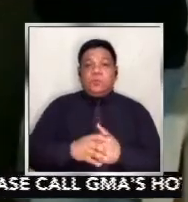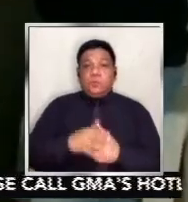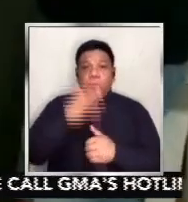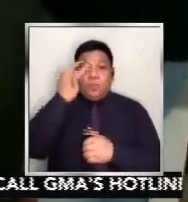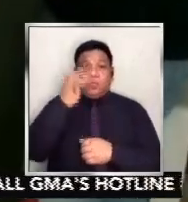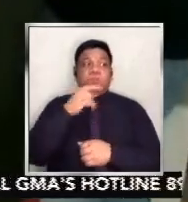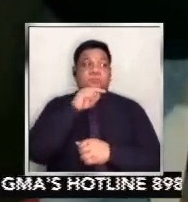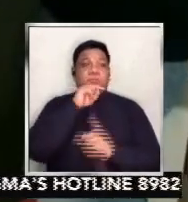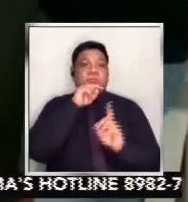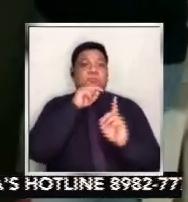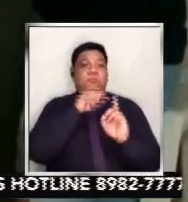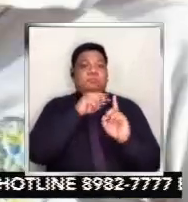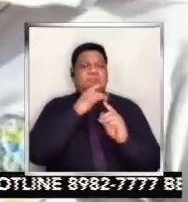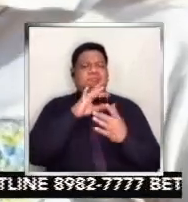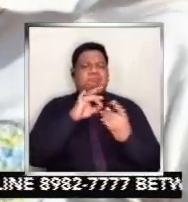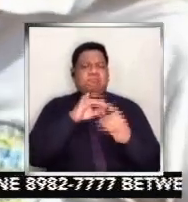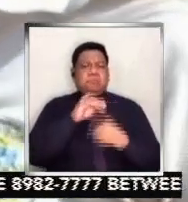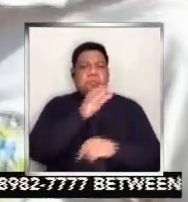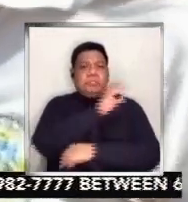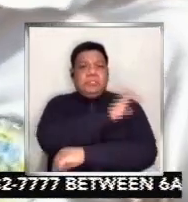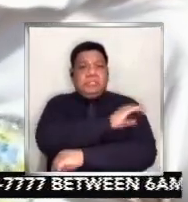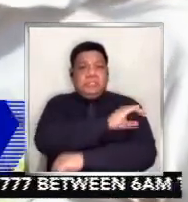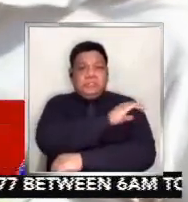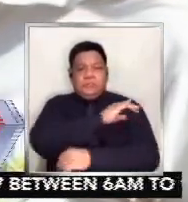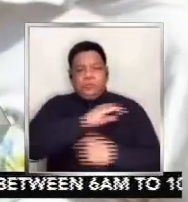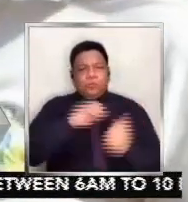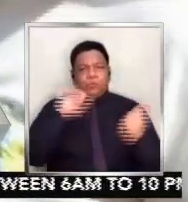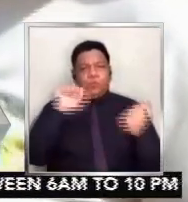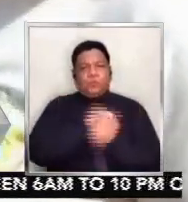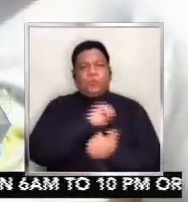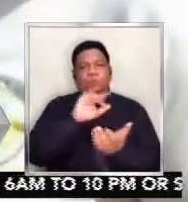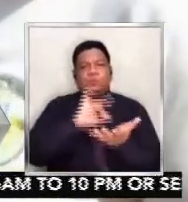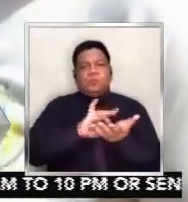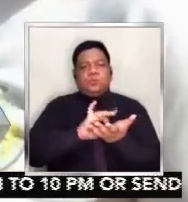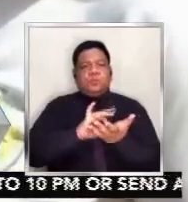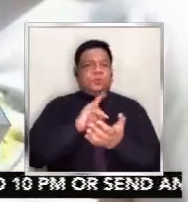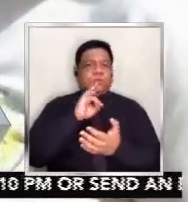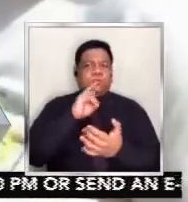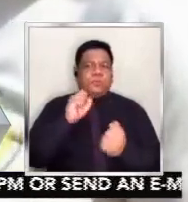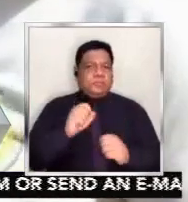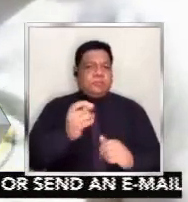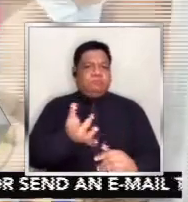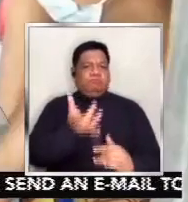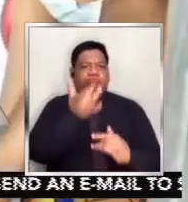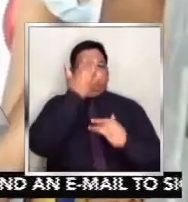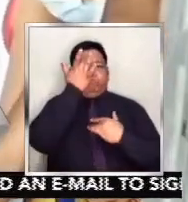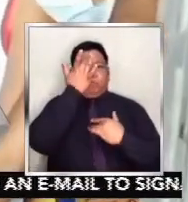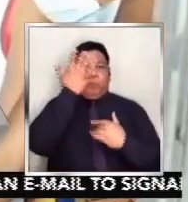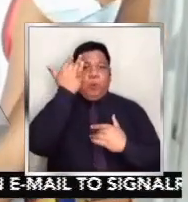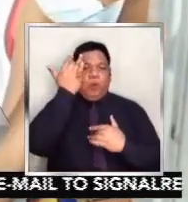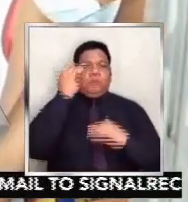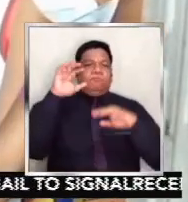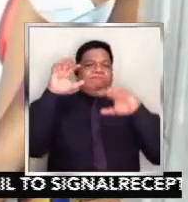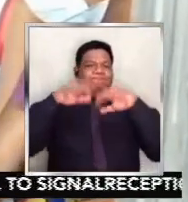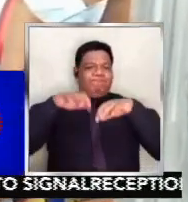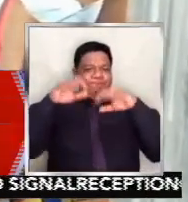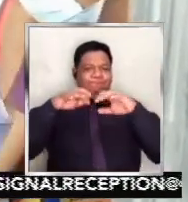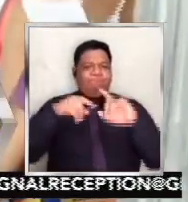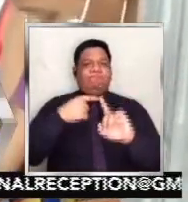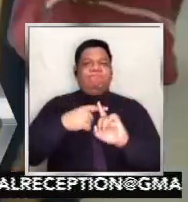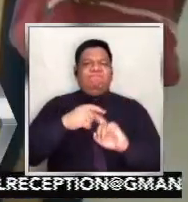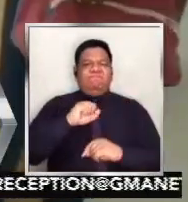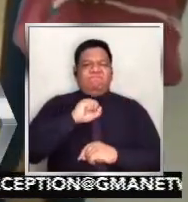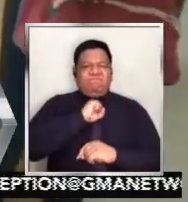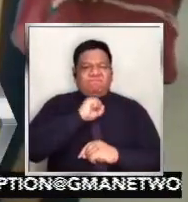halos nagkakaubusan na din ng gamot. Kasi hindi mo talaga maiiwasan na magkakalagnat ka kasi nga sa ulan, sa ubo din. May